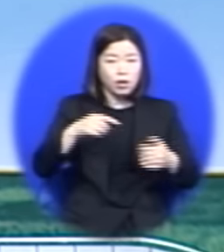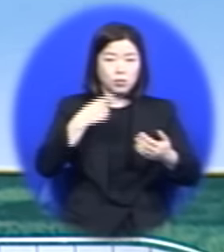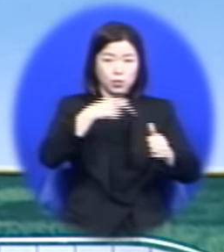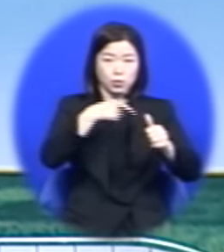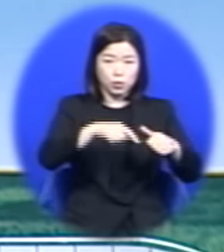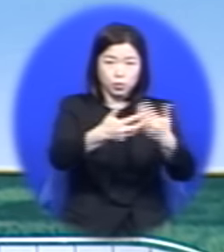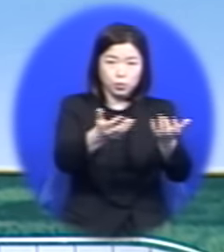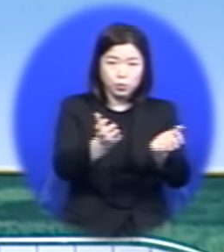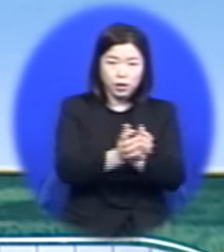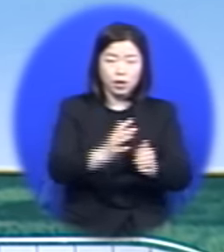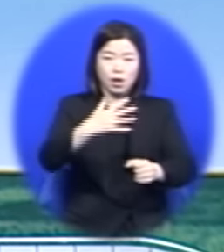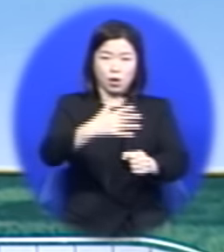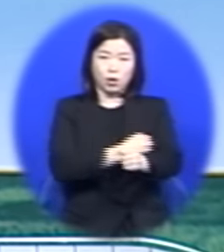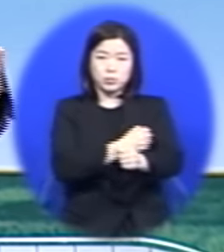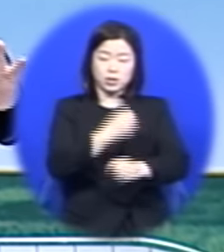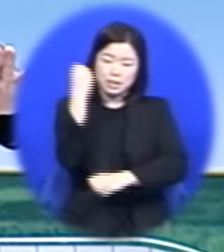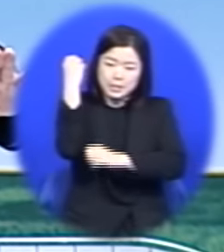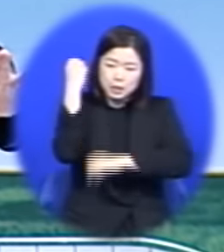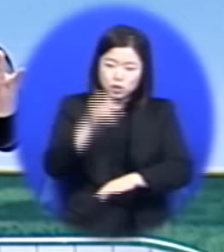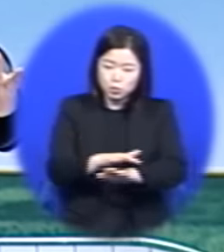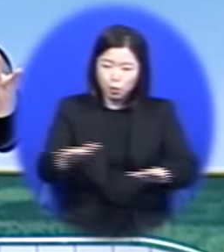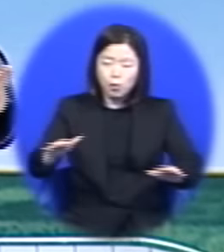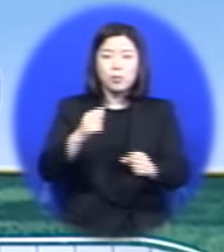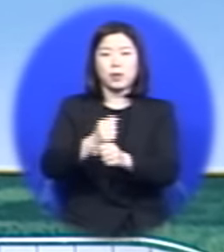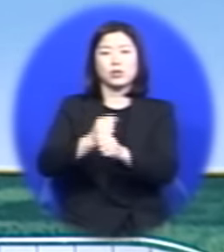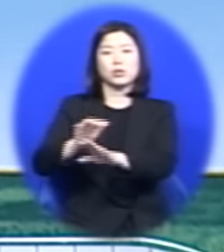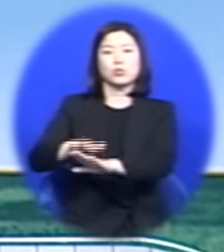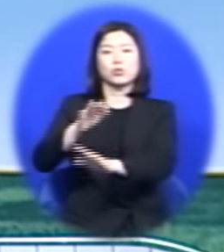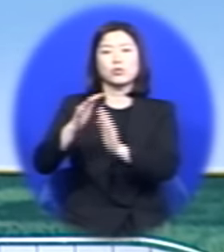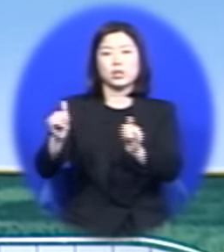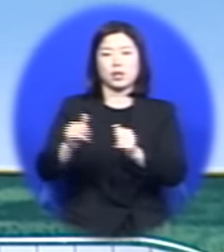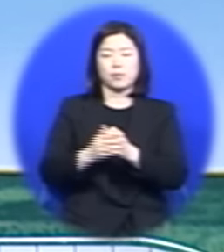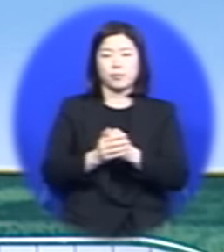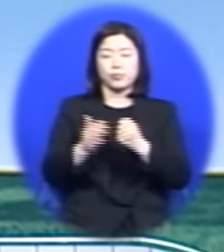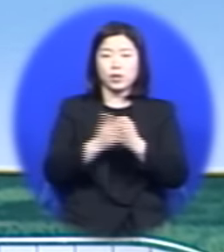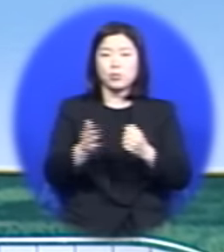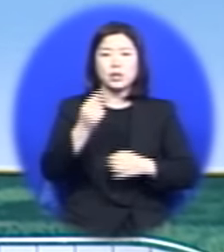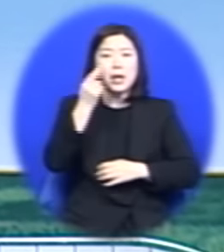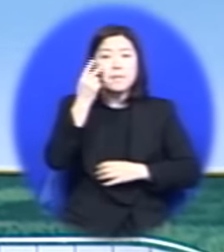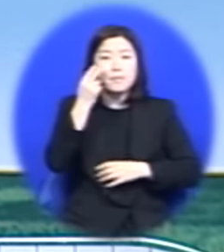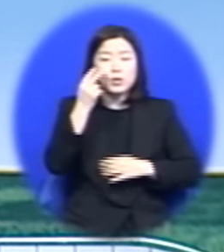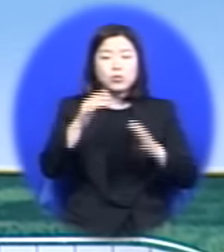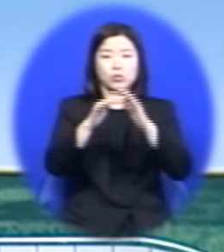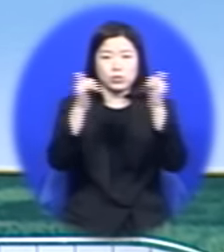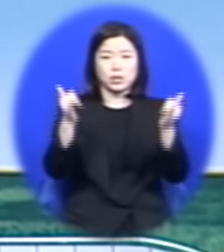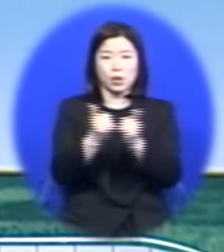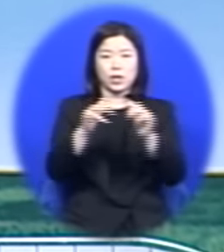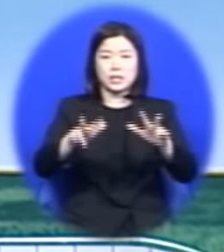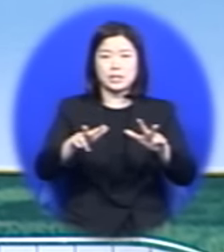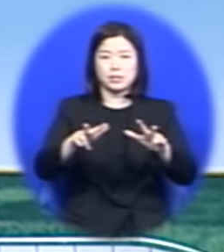엄청난 어떤 기초를 놓은 사람입니다. 그러니 미국 사회가 지금 굉장히 힘든 거죠.